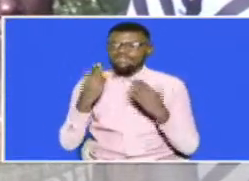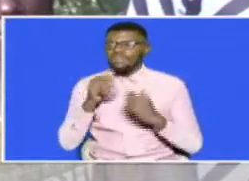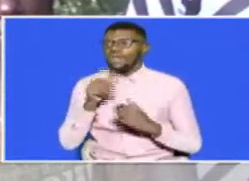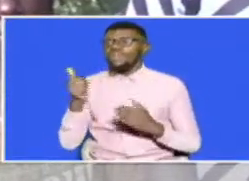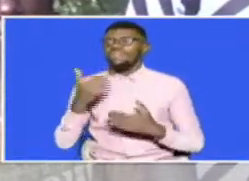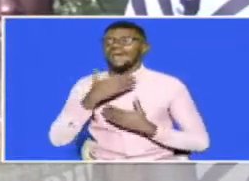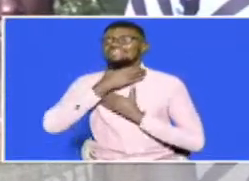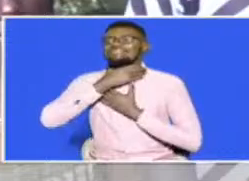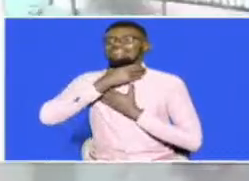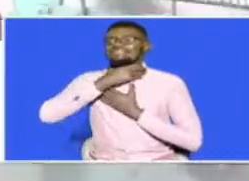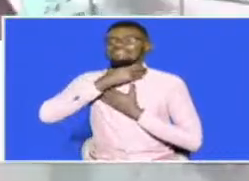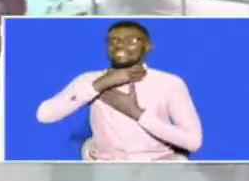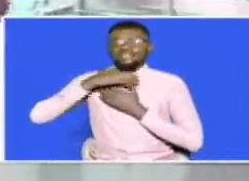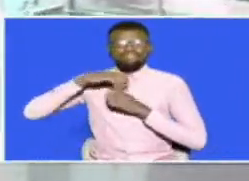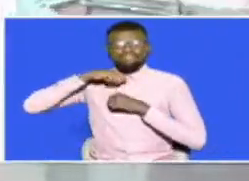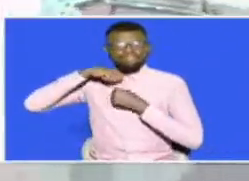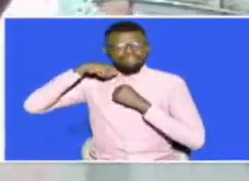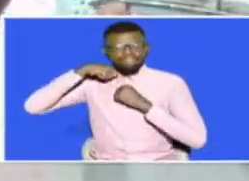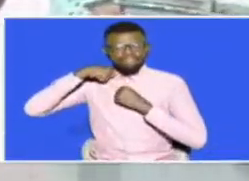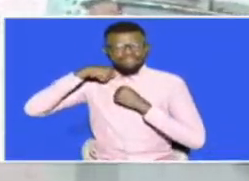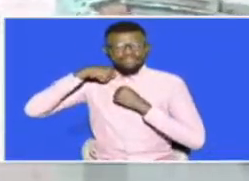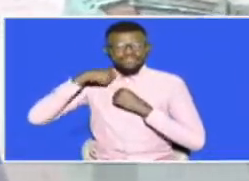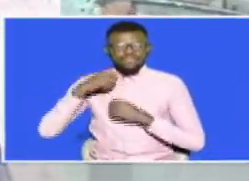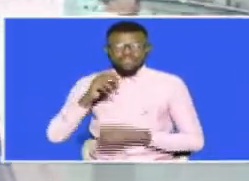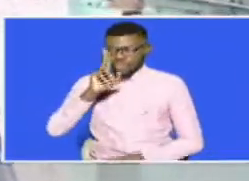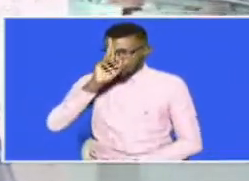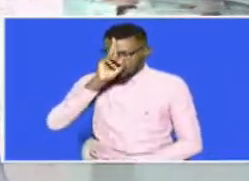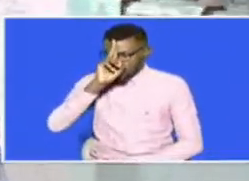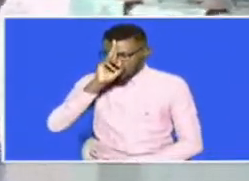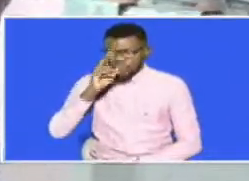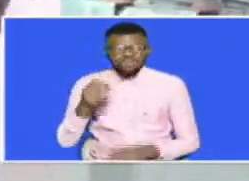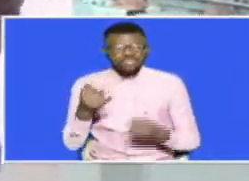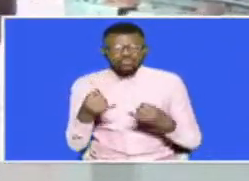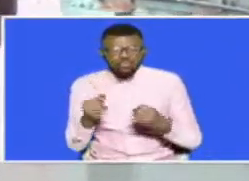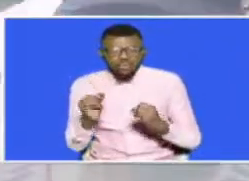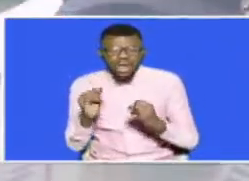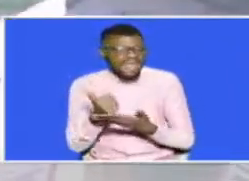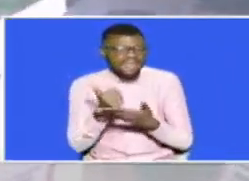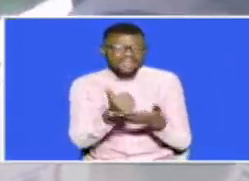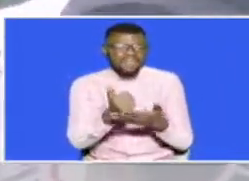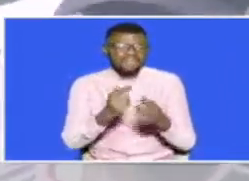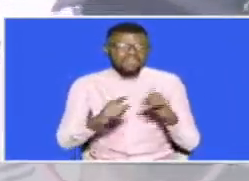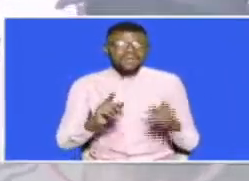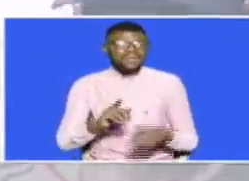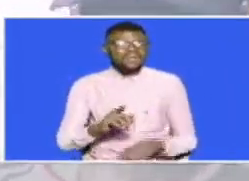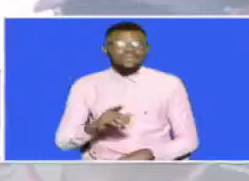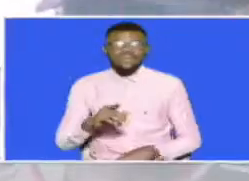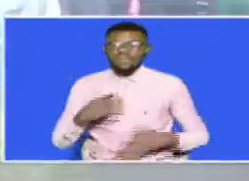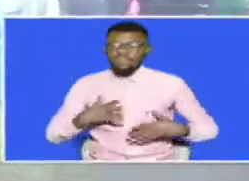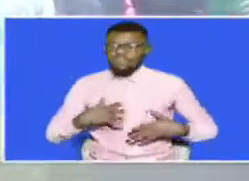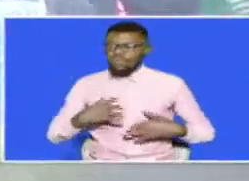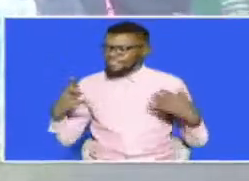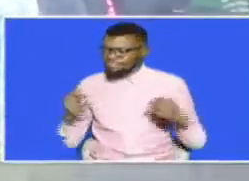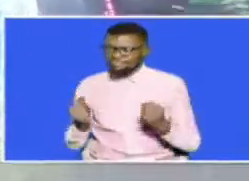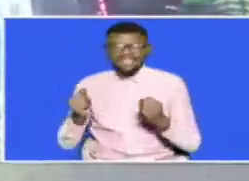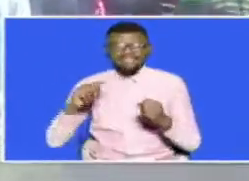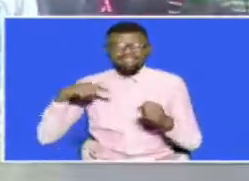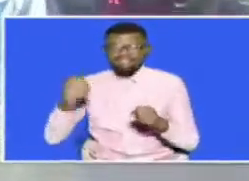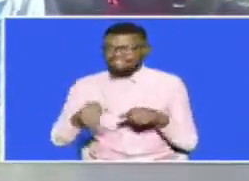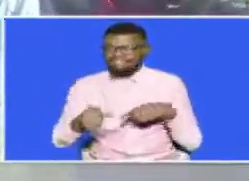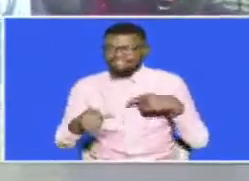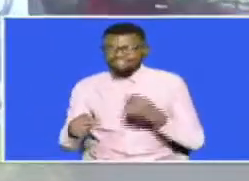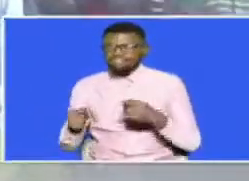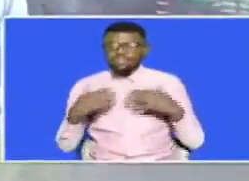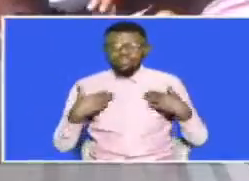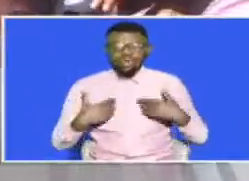na akafungwa na mfuko. Aidha polisi walizidiwa nguvu, ila raia waliokuwa na ghadhabu walimpiga kitutu na kuteketeza mwili